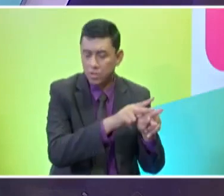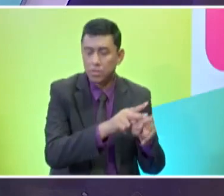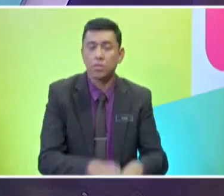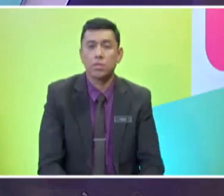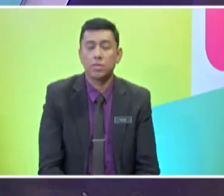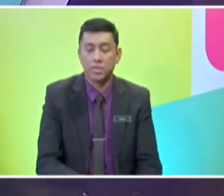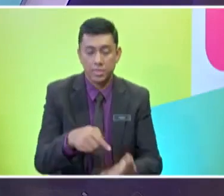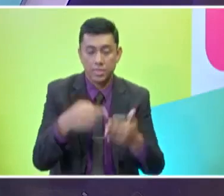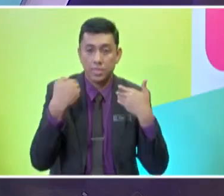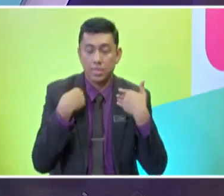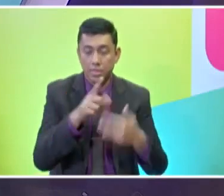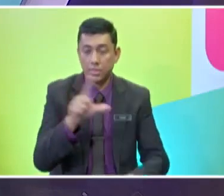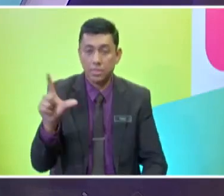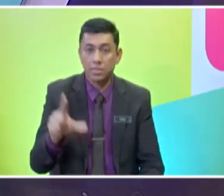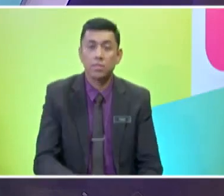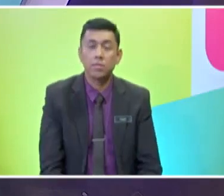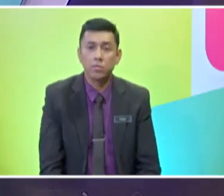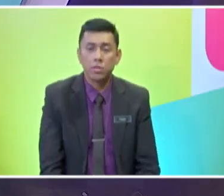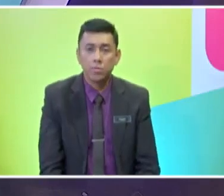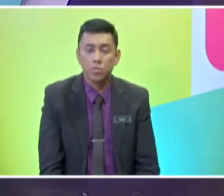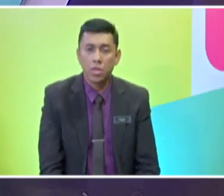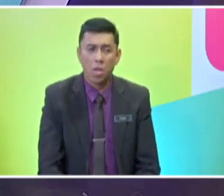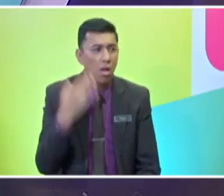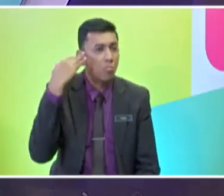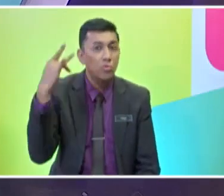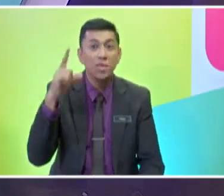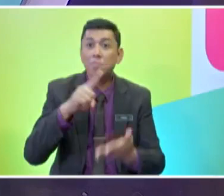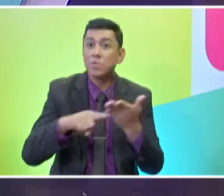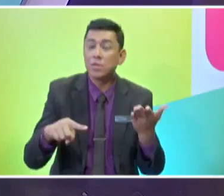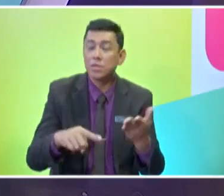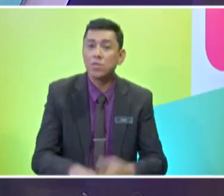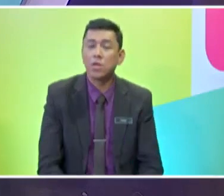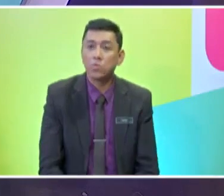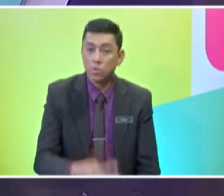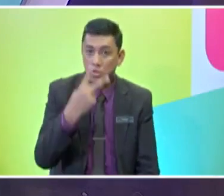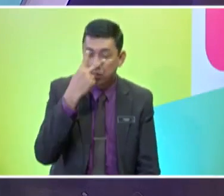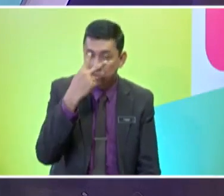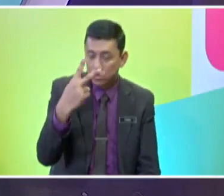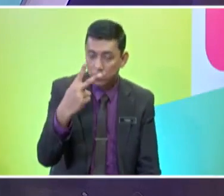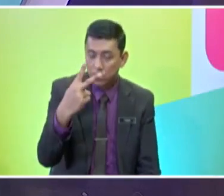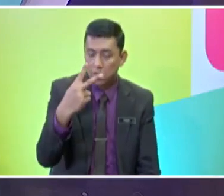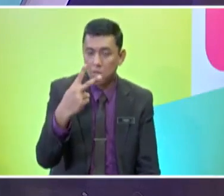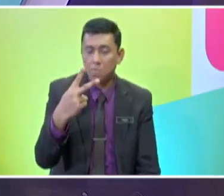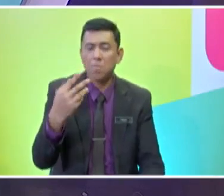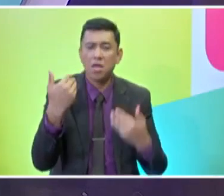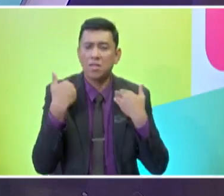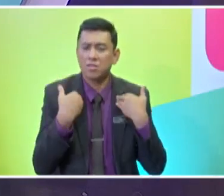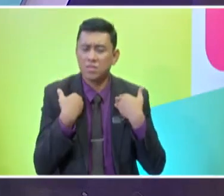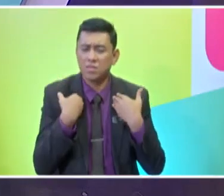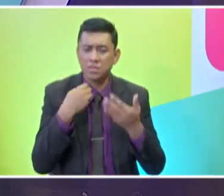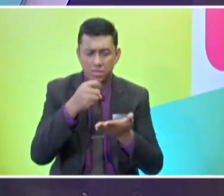Nampak tak demi kesan-kesan Yang Bunyi apa itu ya nampaknya ada sesuatu adalah rumah burung